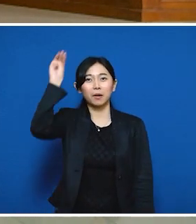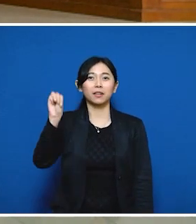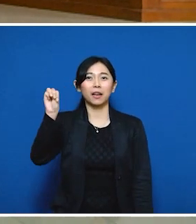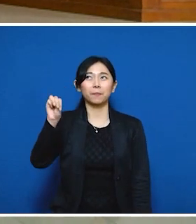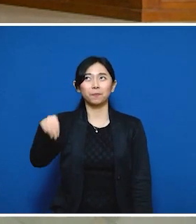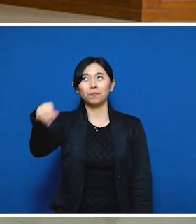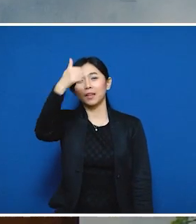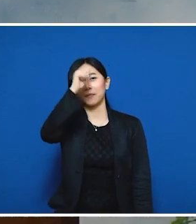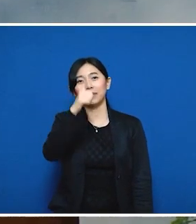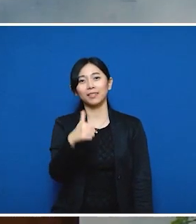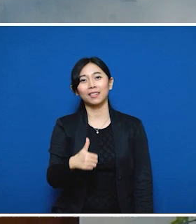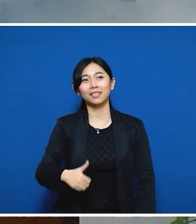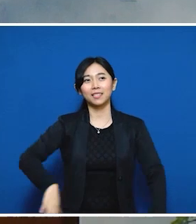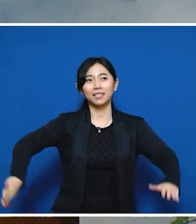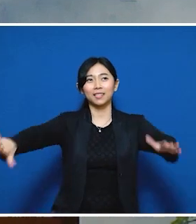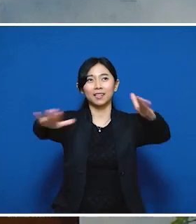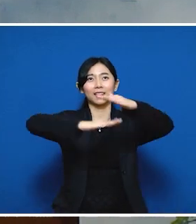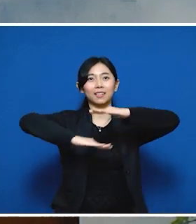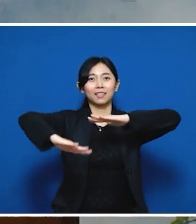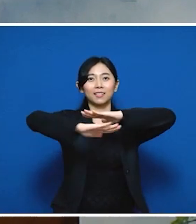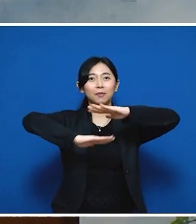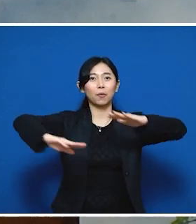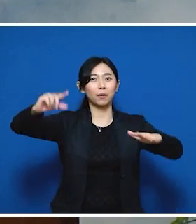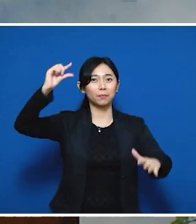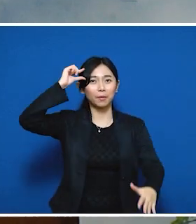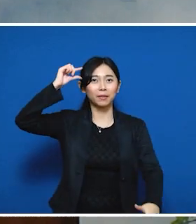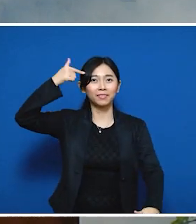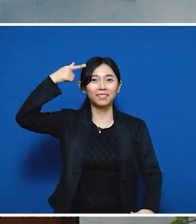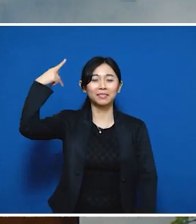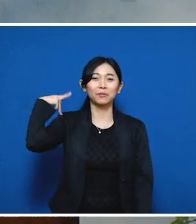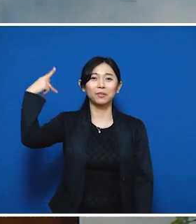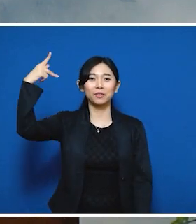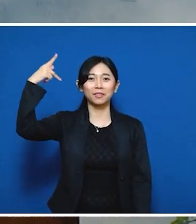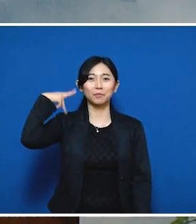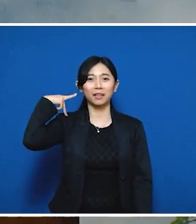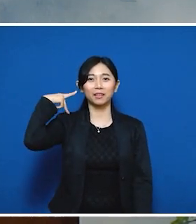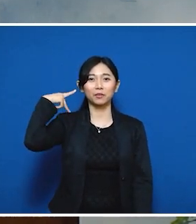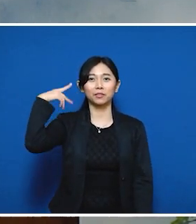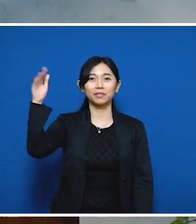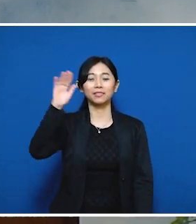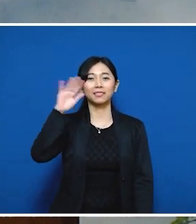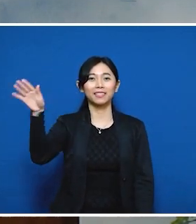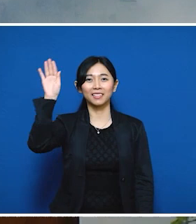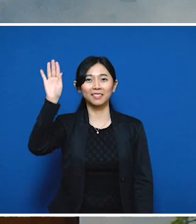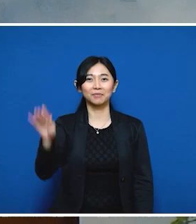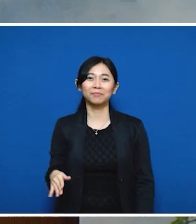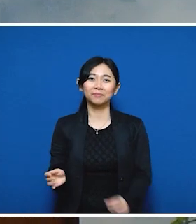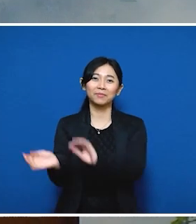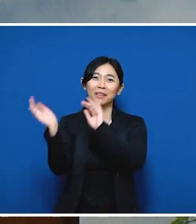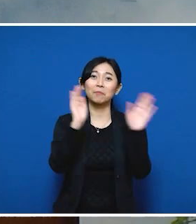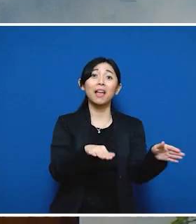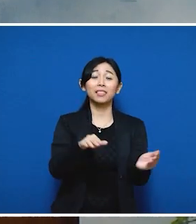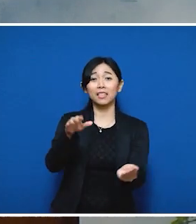dara Maria, yang menderita sengsara di bawah pemerintahan Pontius Pilatus,